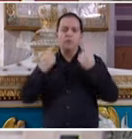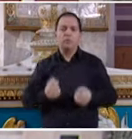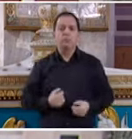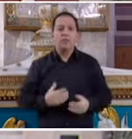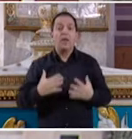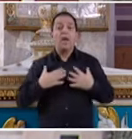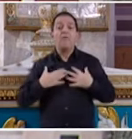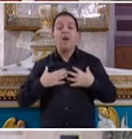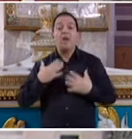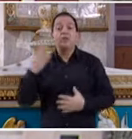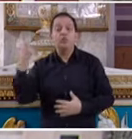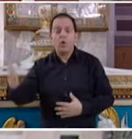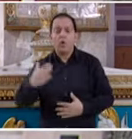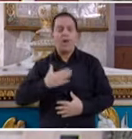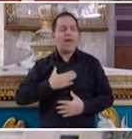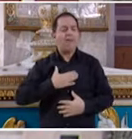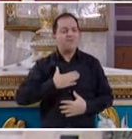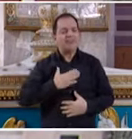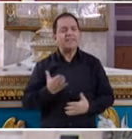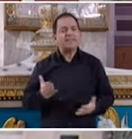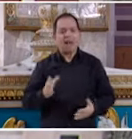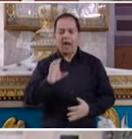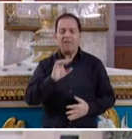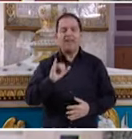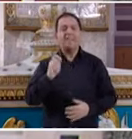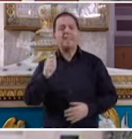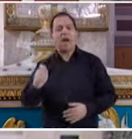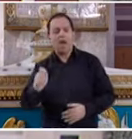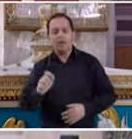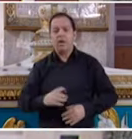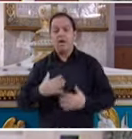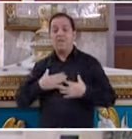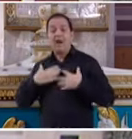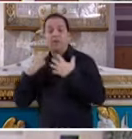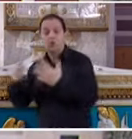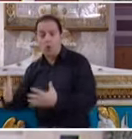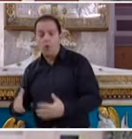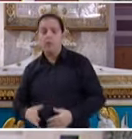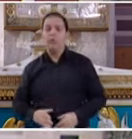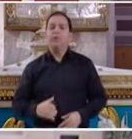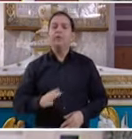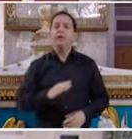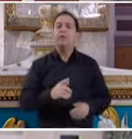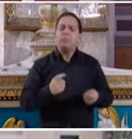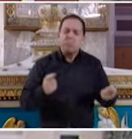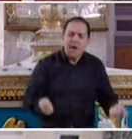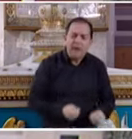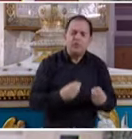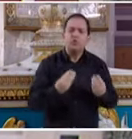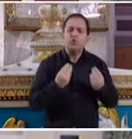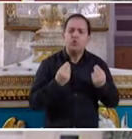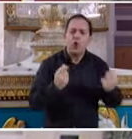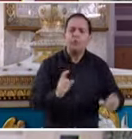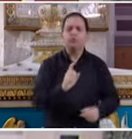Ευχαριστώ λοιπόν και ευχαριστία. Το πρώτο η έκφραση, οι λέξεις, και το δεύτερο η πράξη, η στάση της